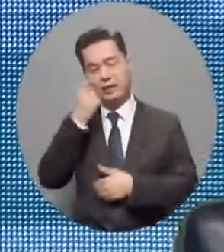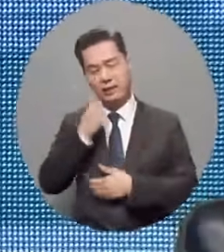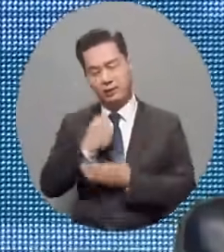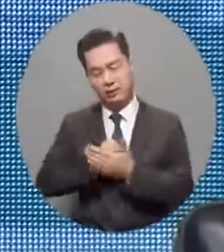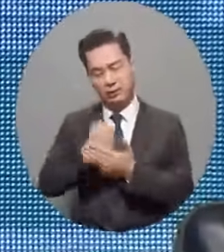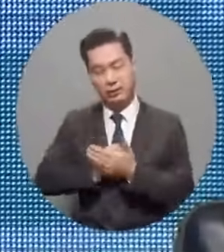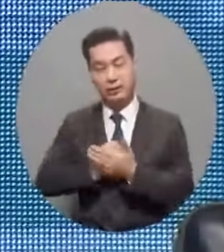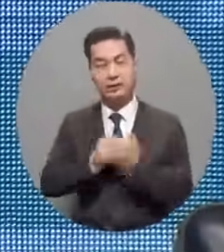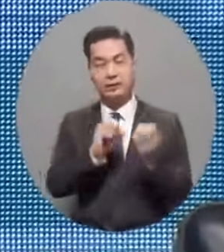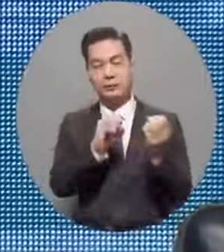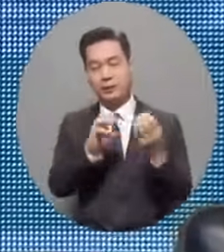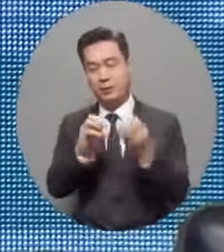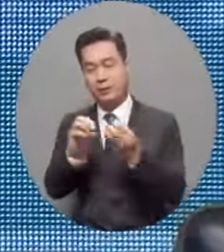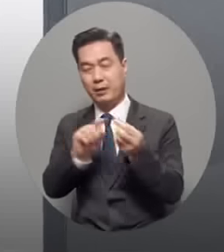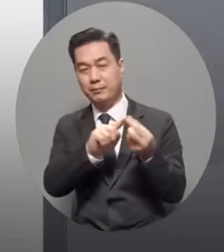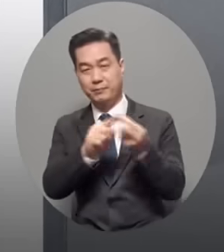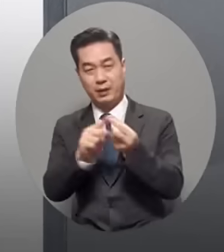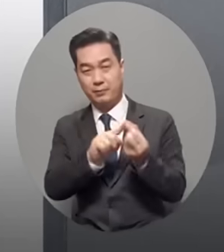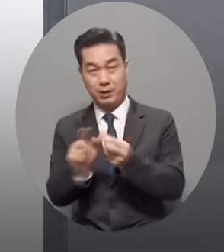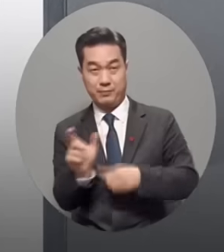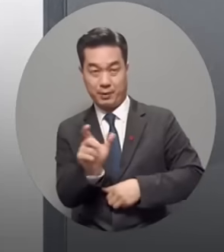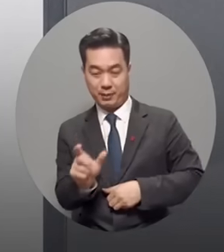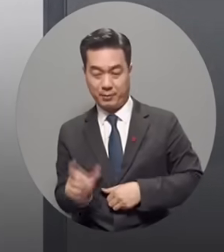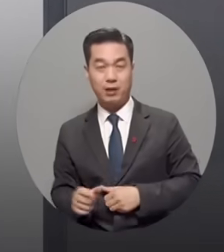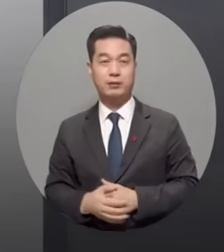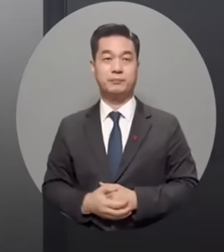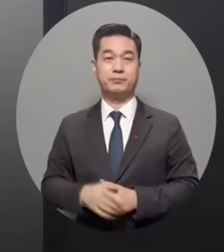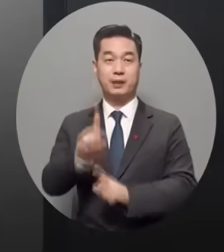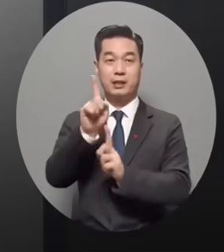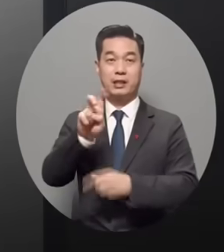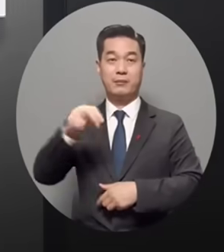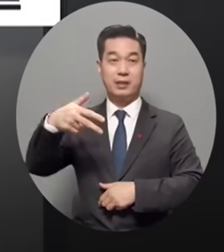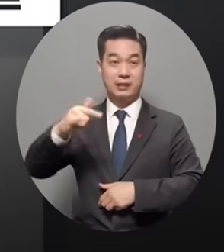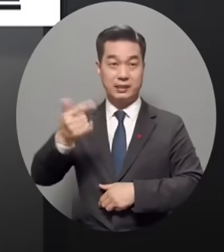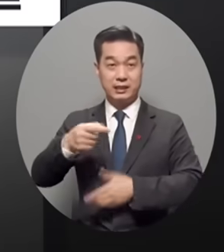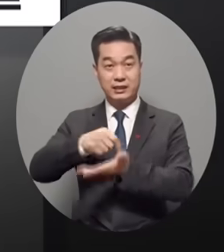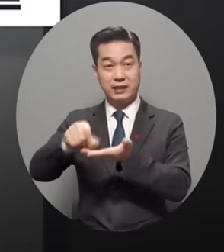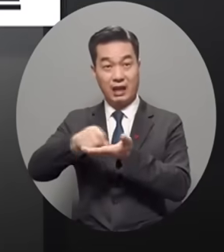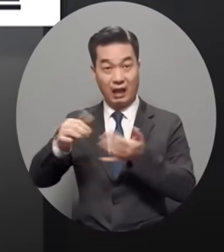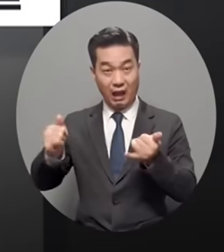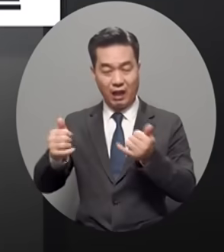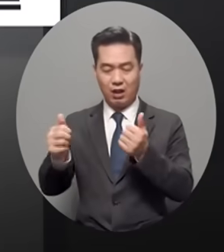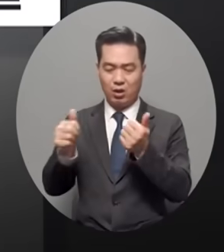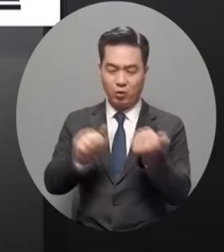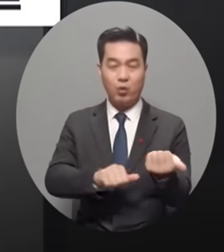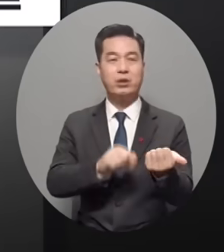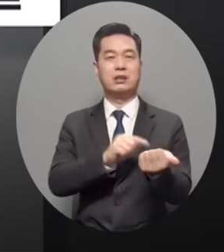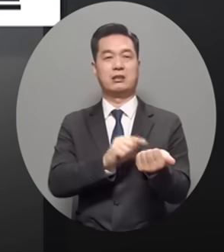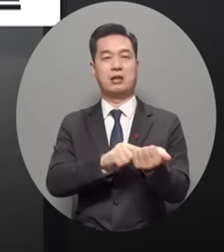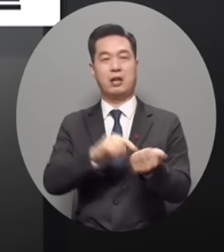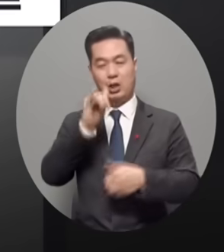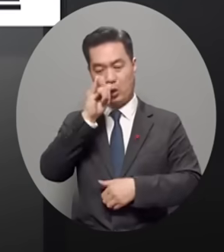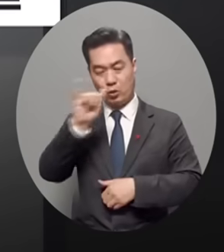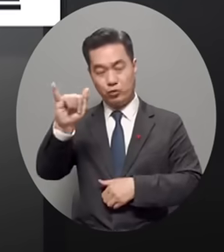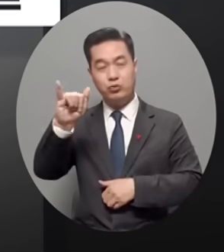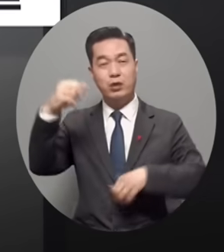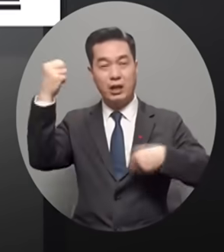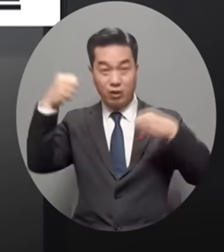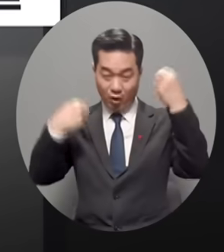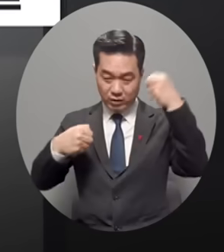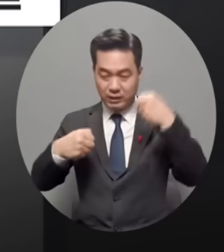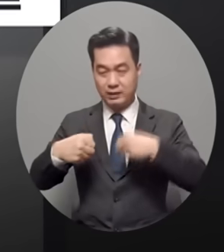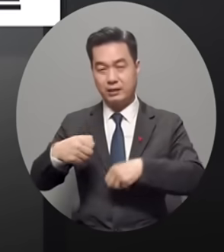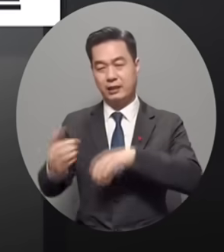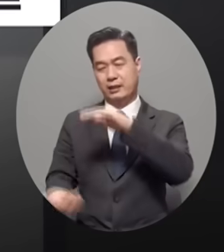소설 파친코를 쓴 재미교포 이민진 작가는 자신의 SNS에 고인이 된 이 씨가 훌륭한 연기와 창의적인